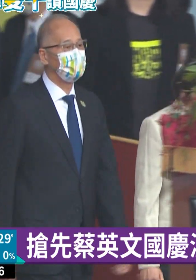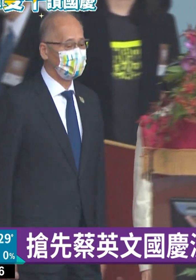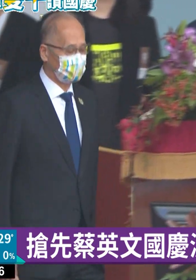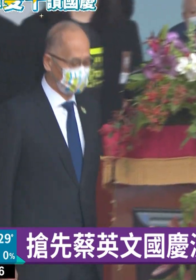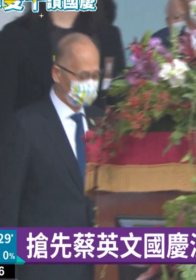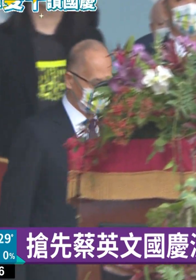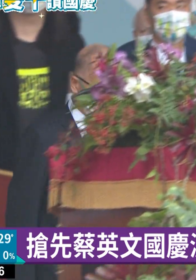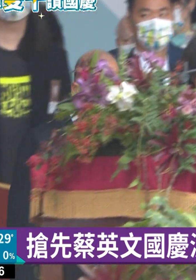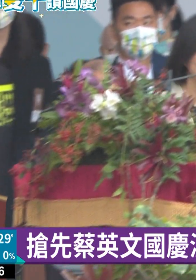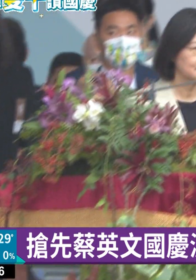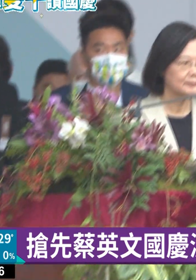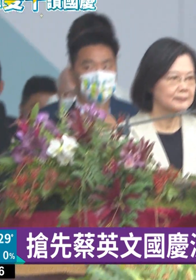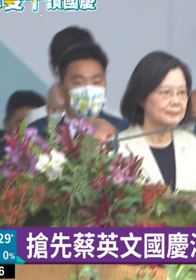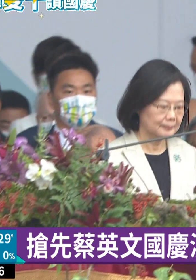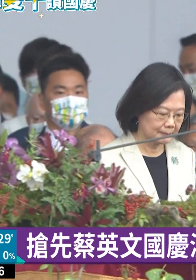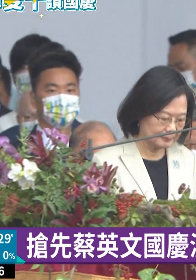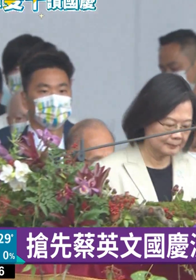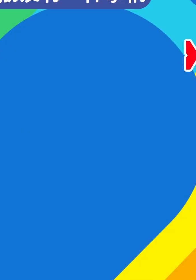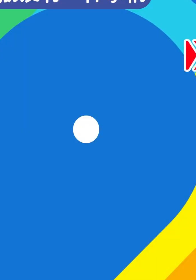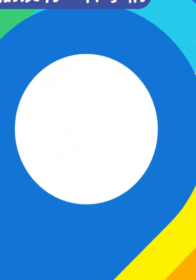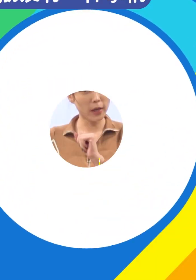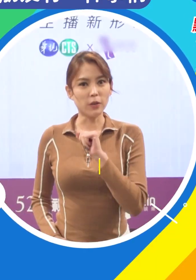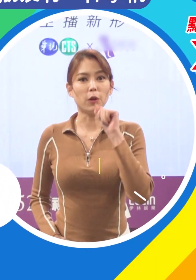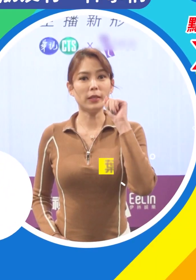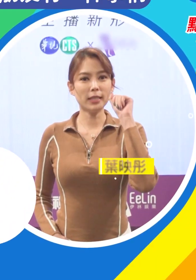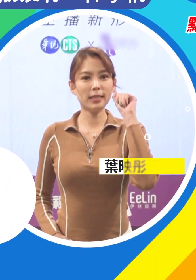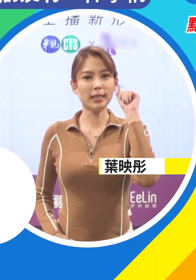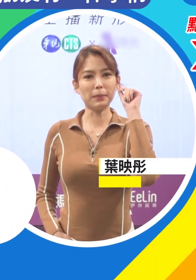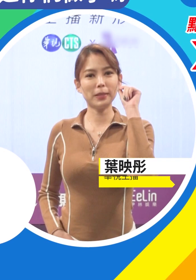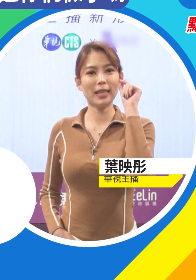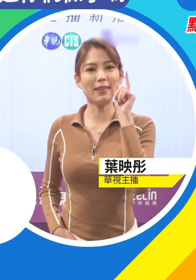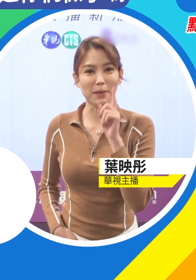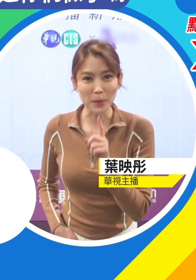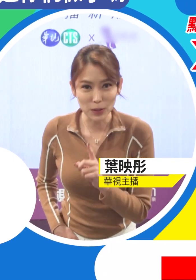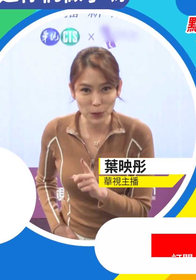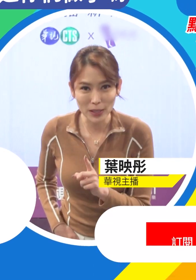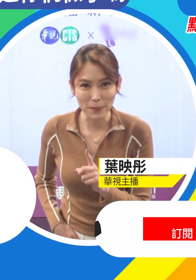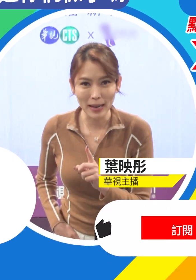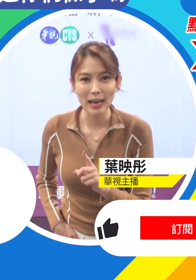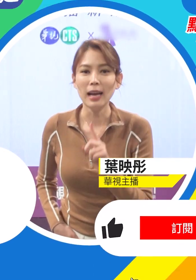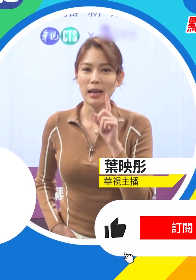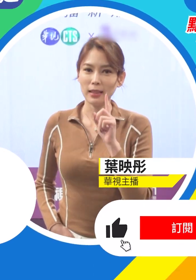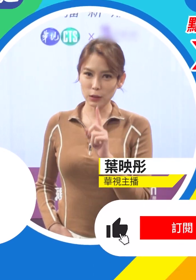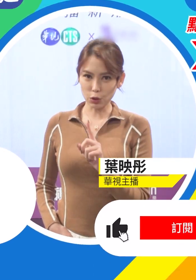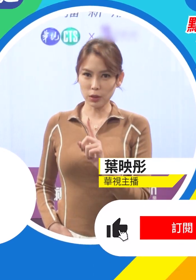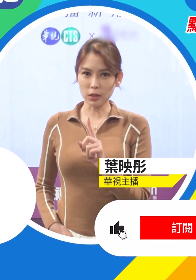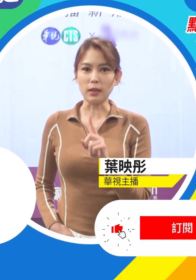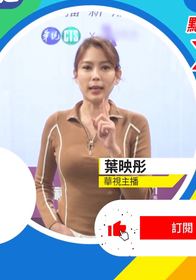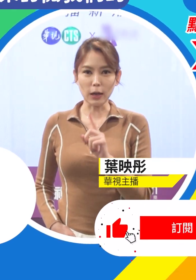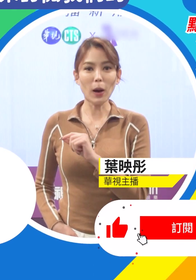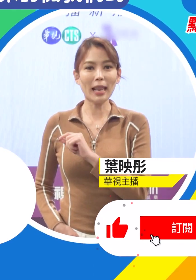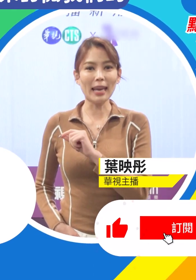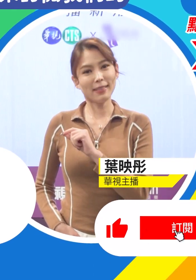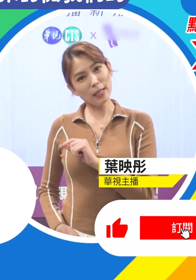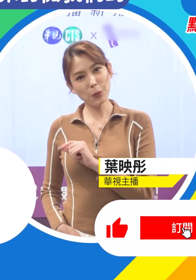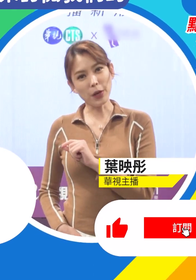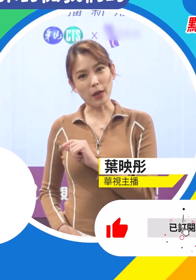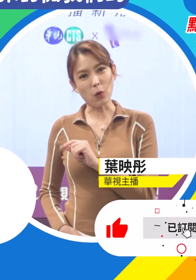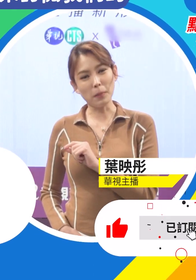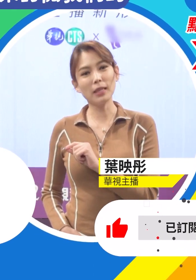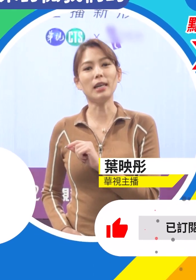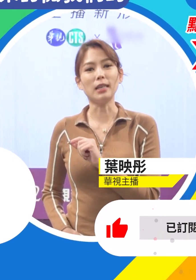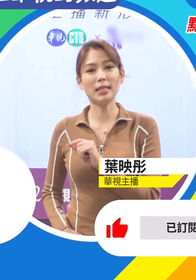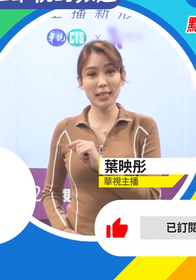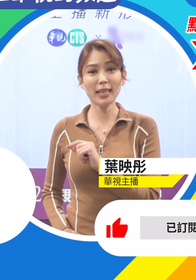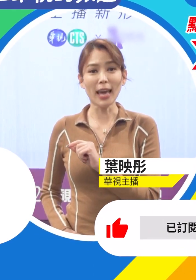焦点。华视新闻张华琪、张正杰台北采访。 观众朋友，有一件事情不知道你们做了吗？那就是赶快来订阅